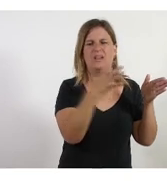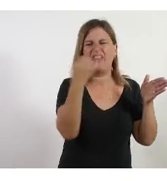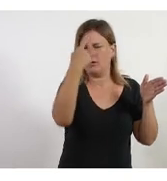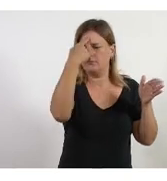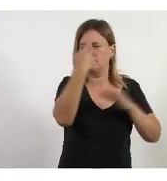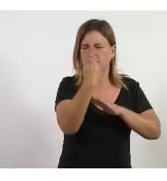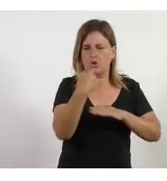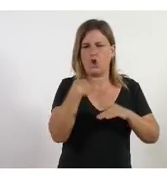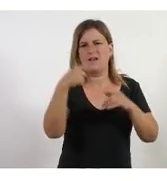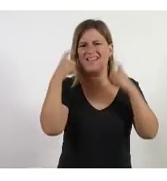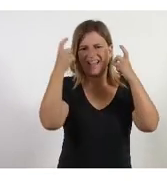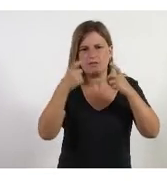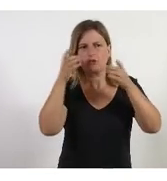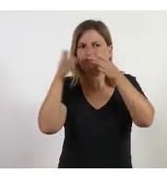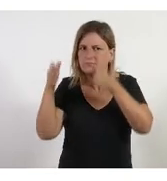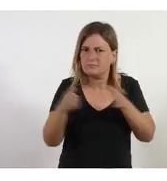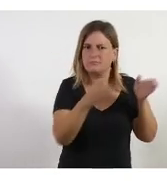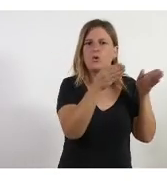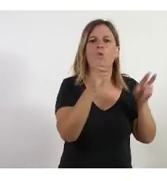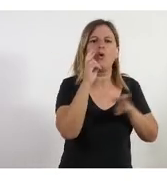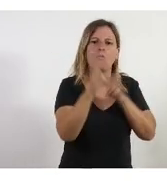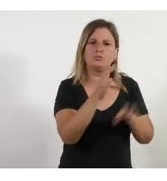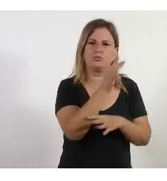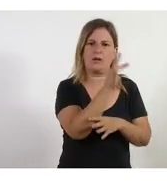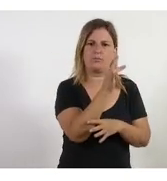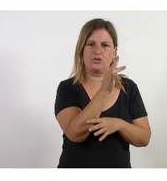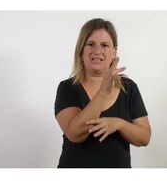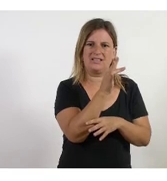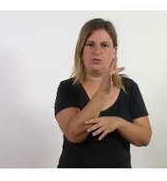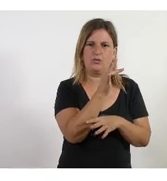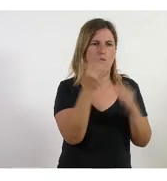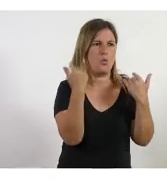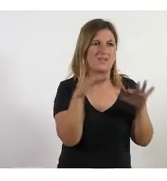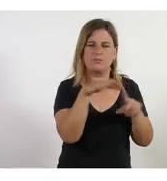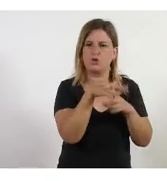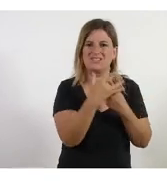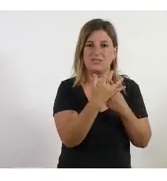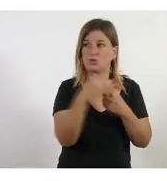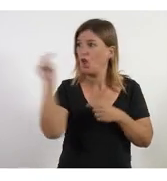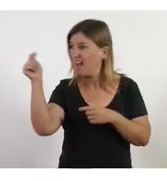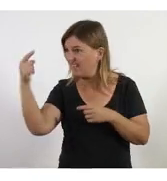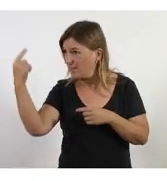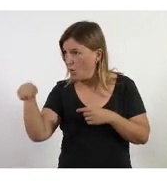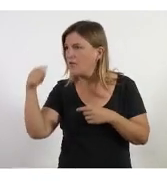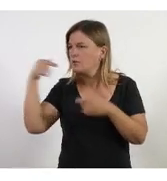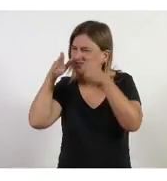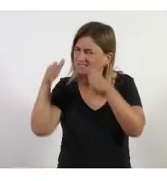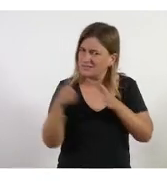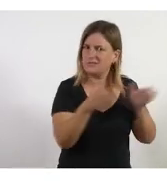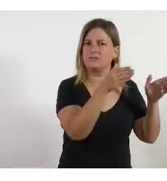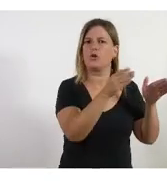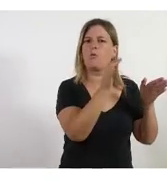Ens hem d'esforçar en trobar coses positives a qualsevol situació. Com ho